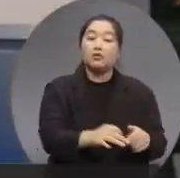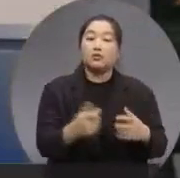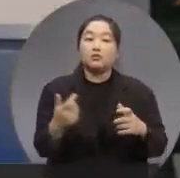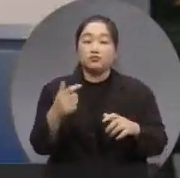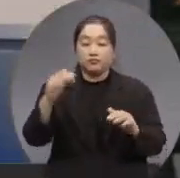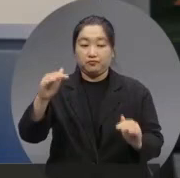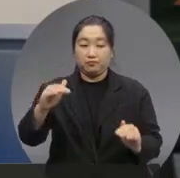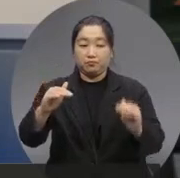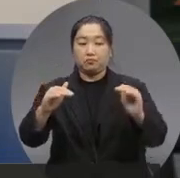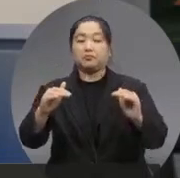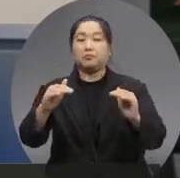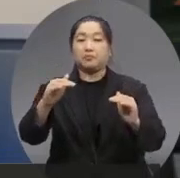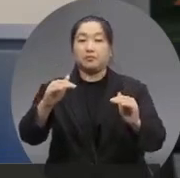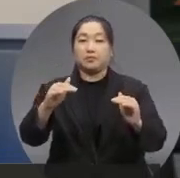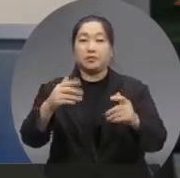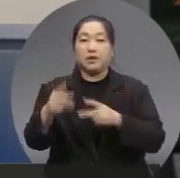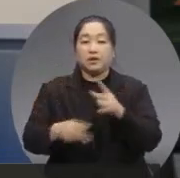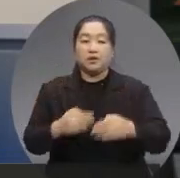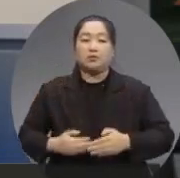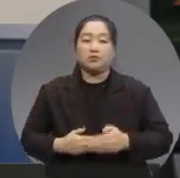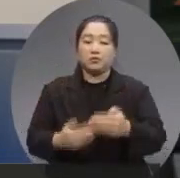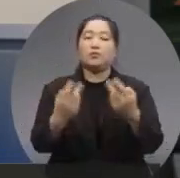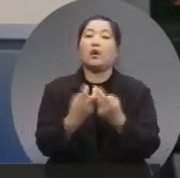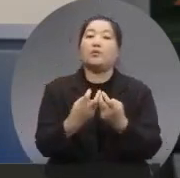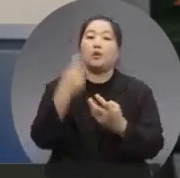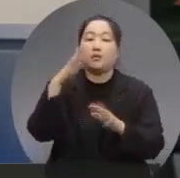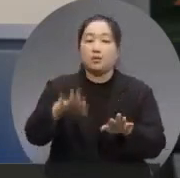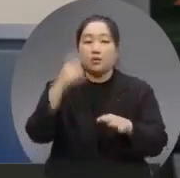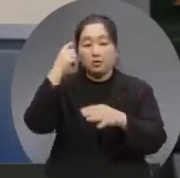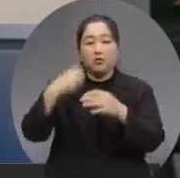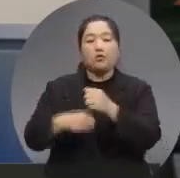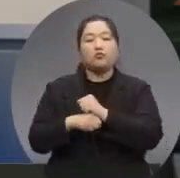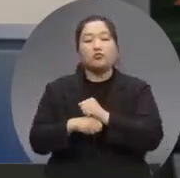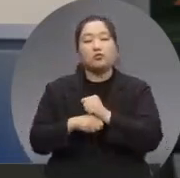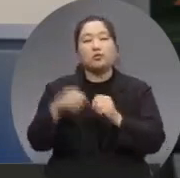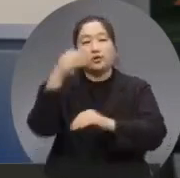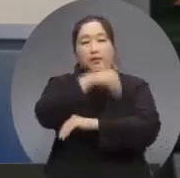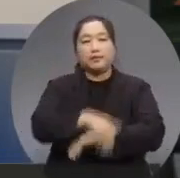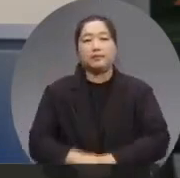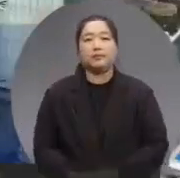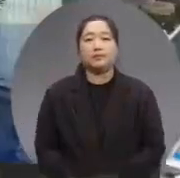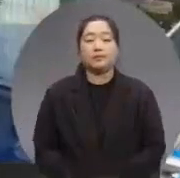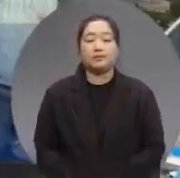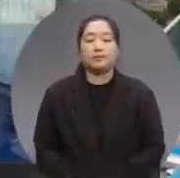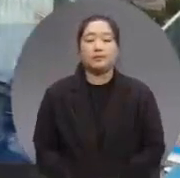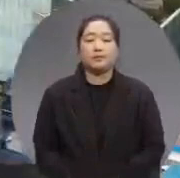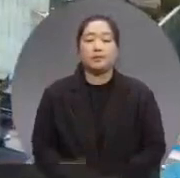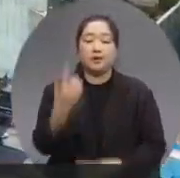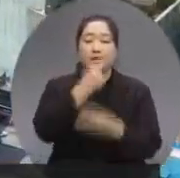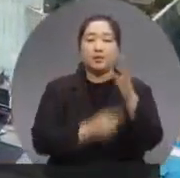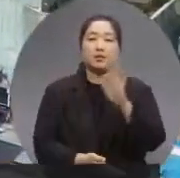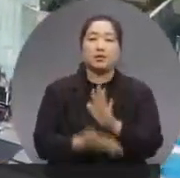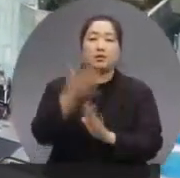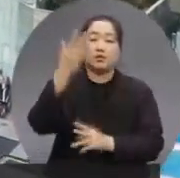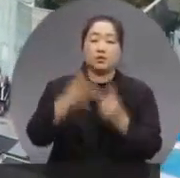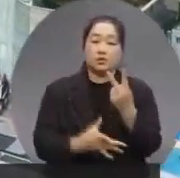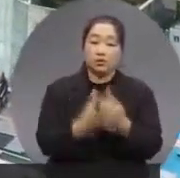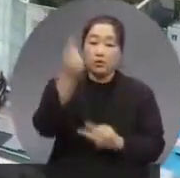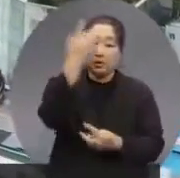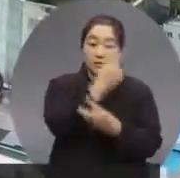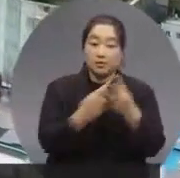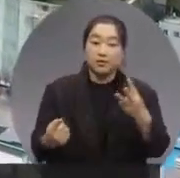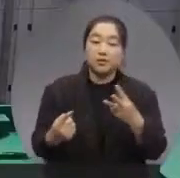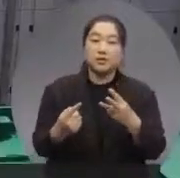규모를 줄여서라도 사업을 추진할 수 있는 방안도 이번에 용역에 담아보려고 하고 있습니다. 청주시는 통합청주시